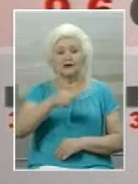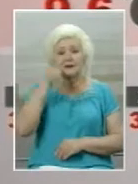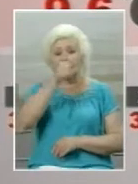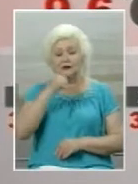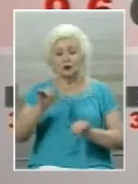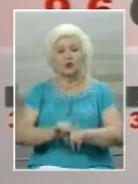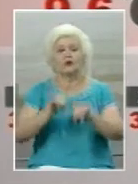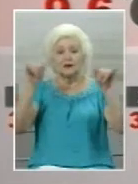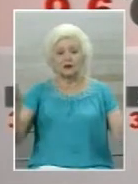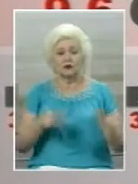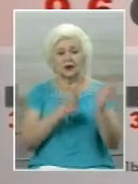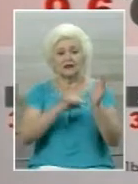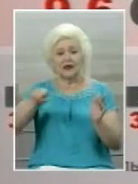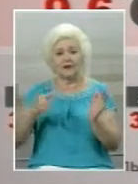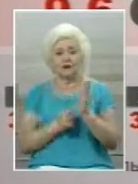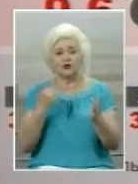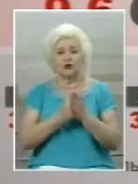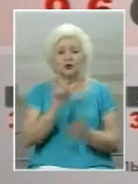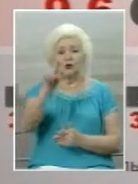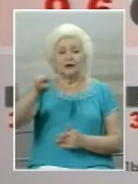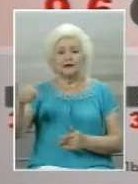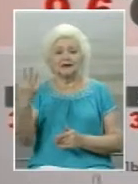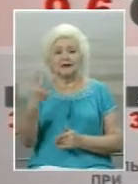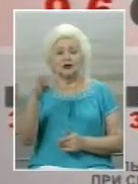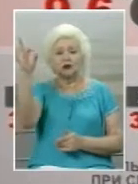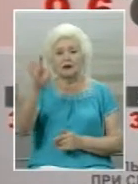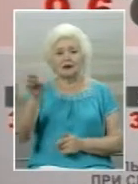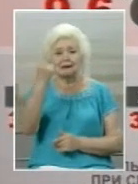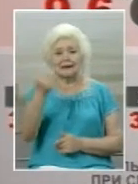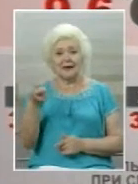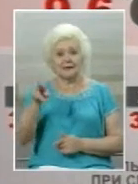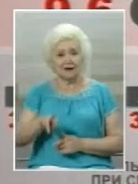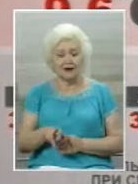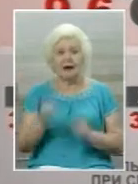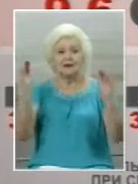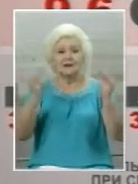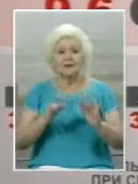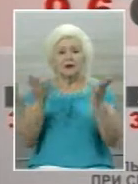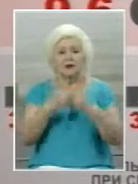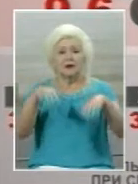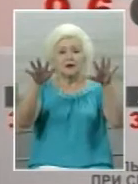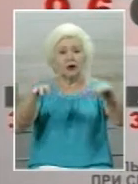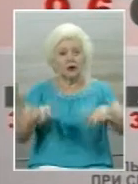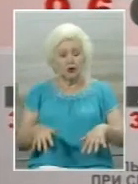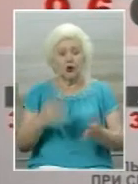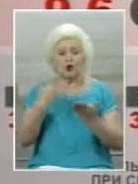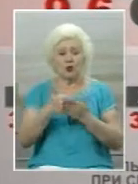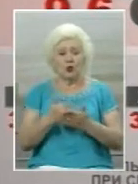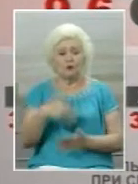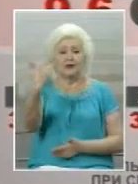років зросла з 9,6 до 11,4 градусів Цельсія. Зменшилася кількість опадів. Тобто